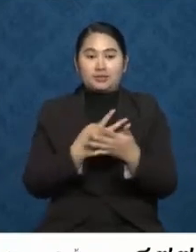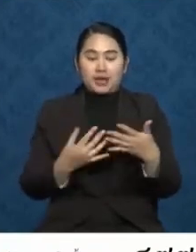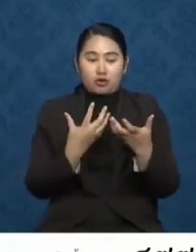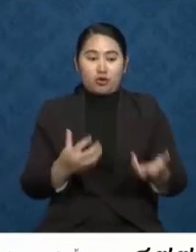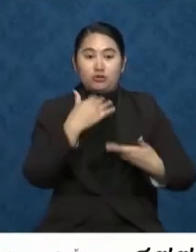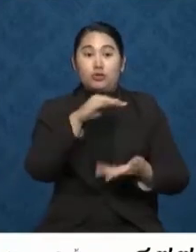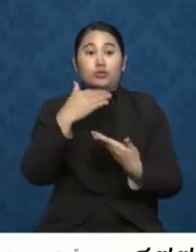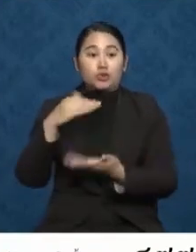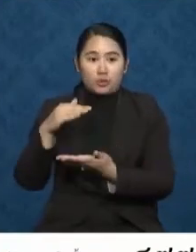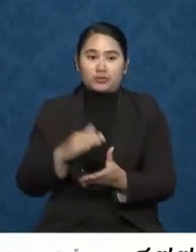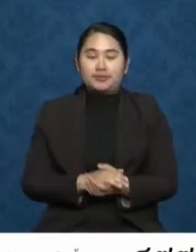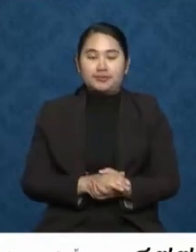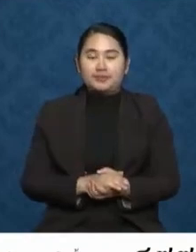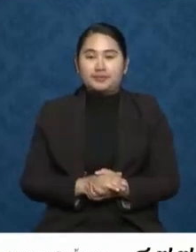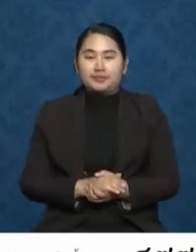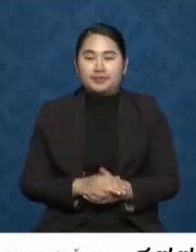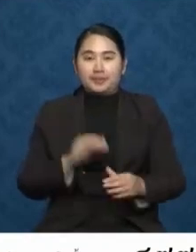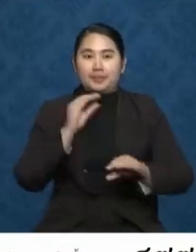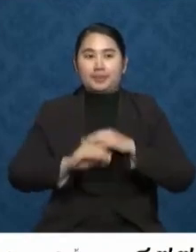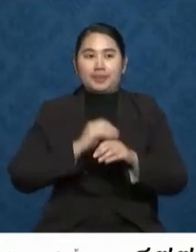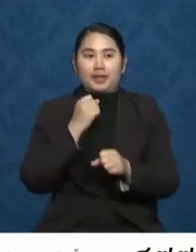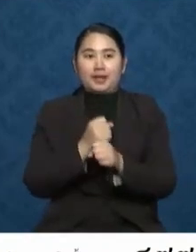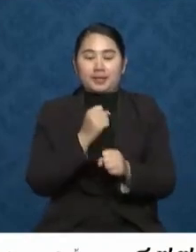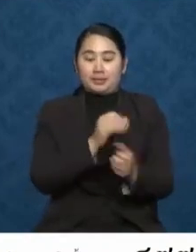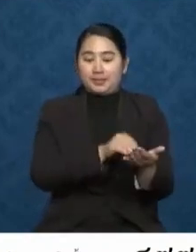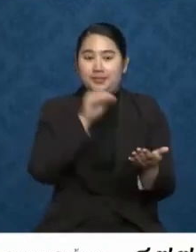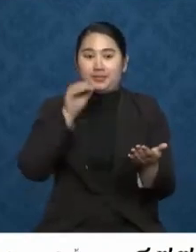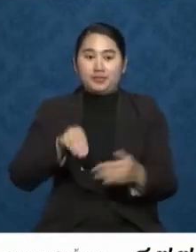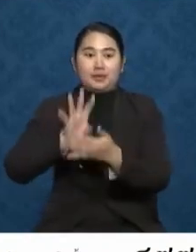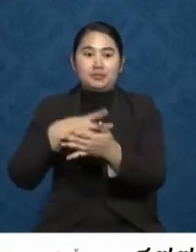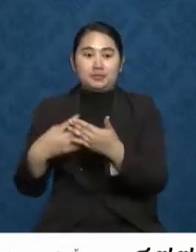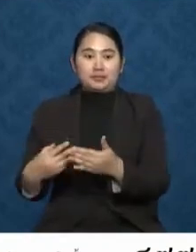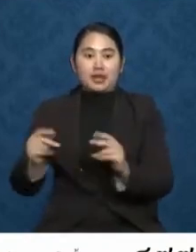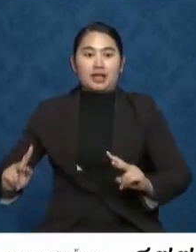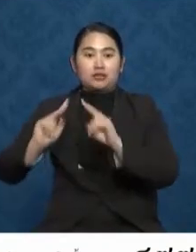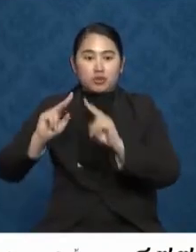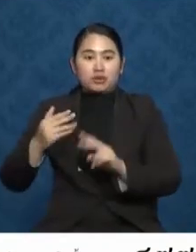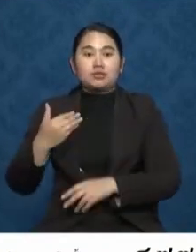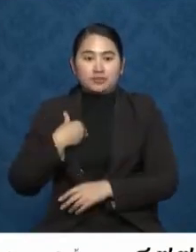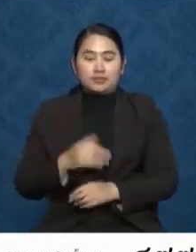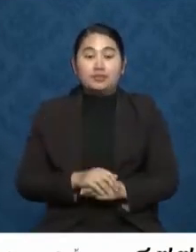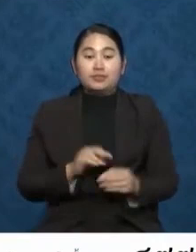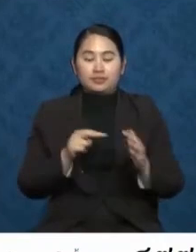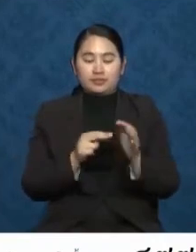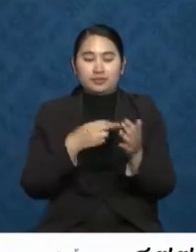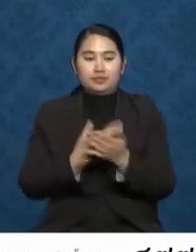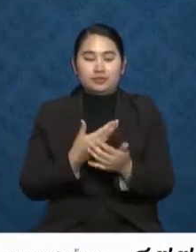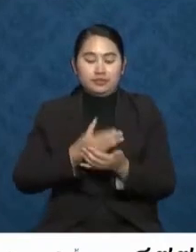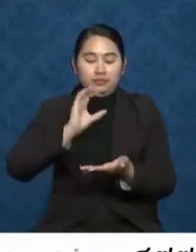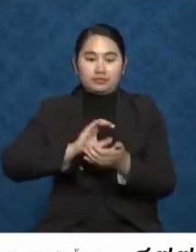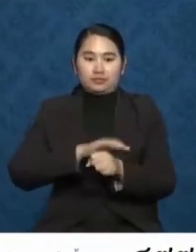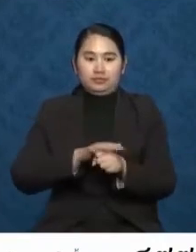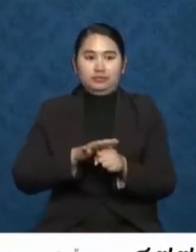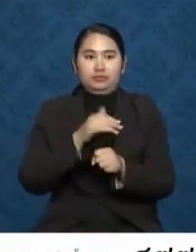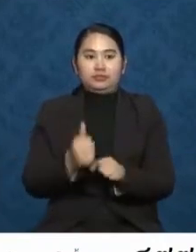ที่สำคัญของภูมิภาคโดยได้จับโครงการไปใส่ภายใต้แผนงานยุทธศาสตร์ของกระทรวงซะอีก ถึงแม้ว่าเป็นงบประมาณที่ไม่ได้เยอะเท่าไหร่4ล้